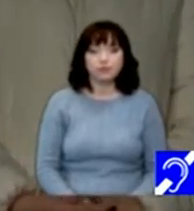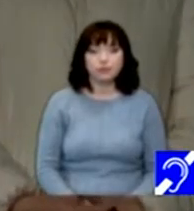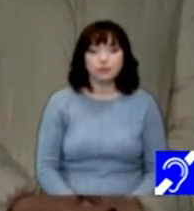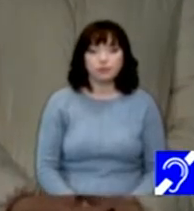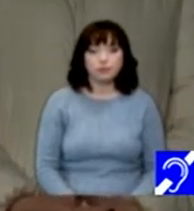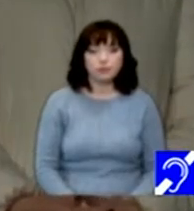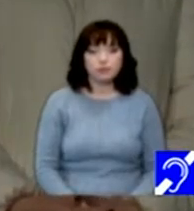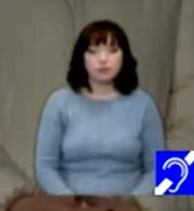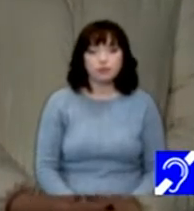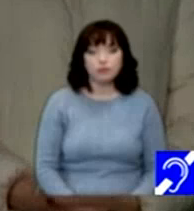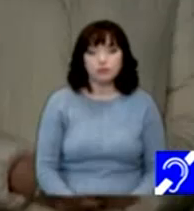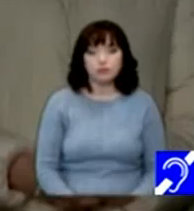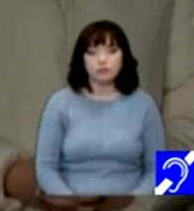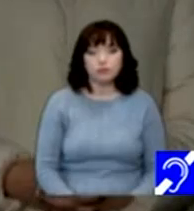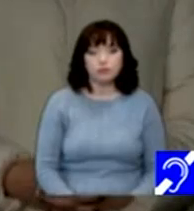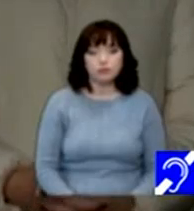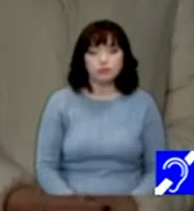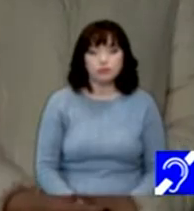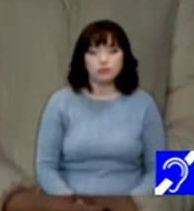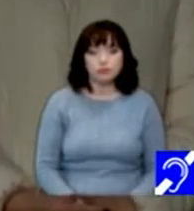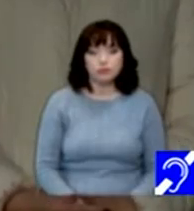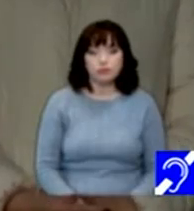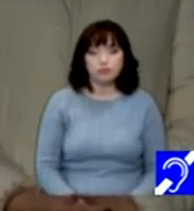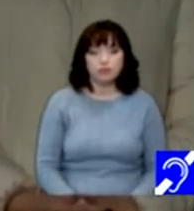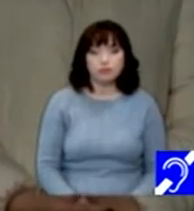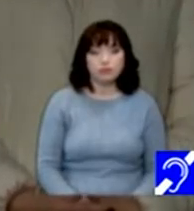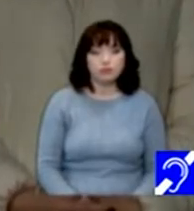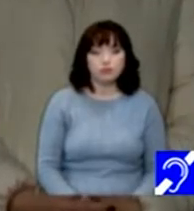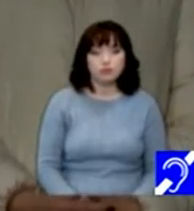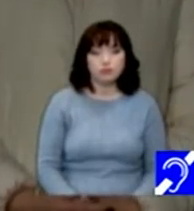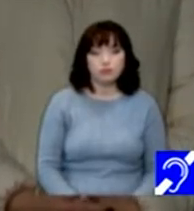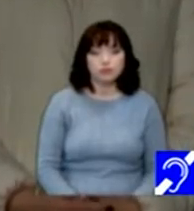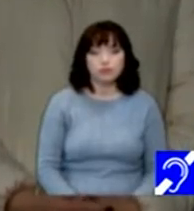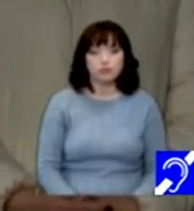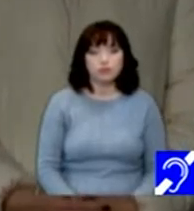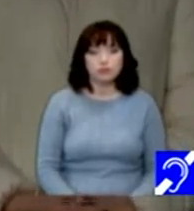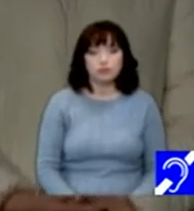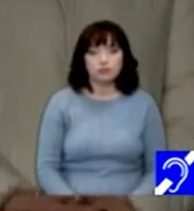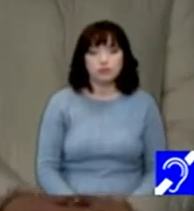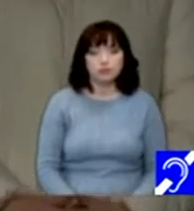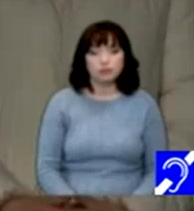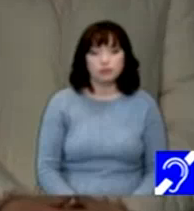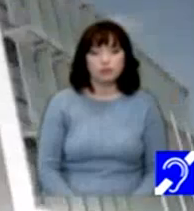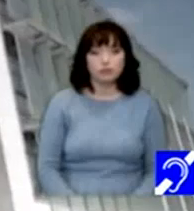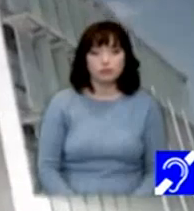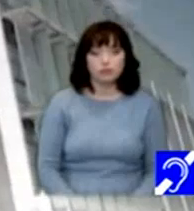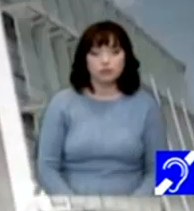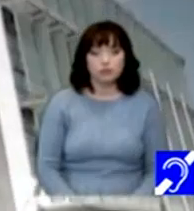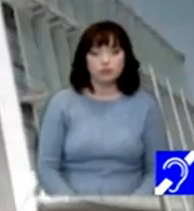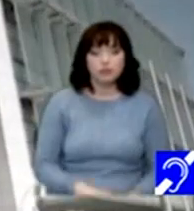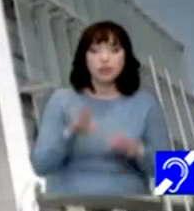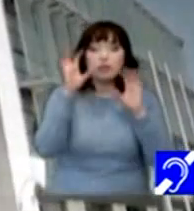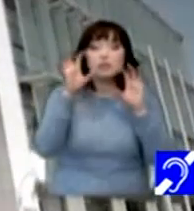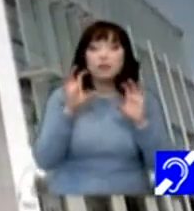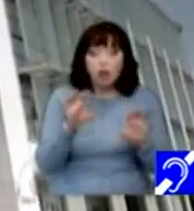Nie wrócimy do tych czasów, kiedy musieliśmy słuchać Radia Wolna Europa z zakłóceniami.